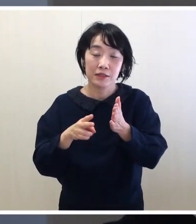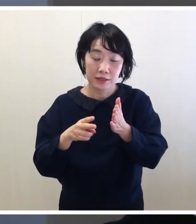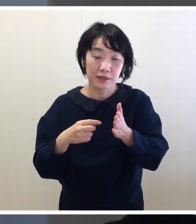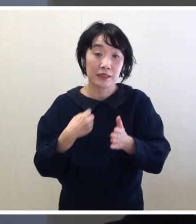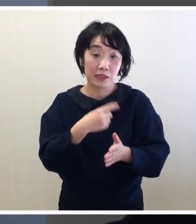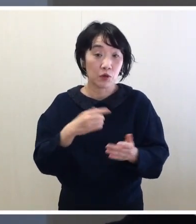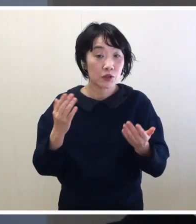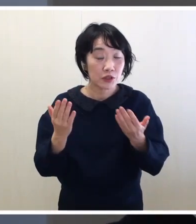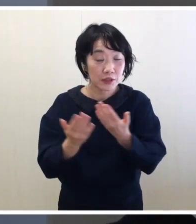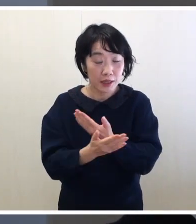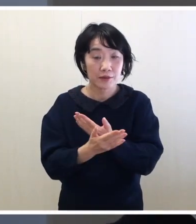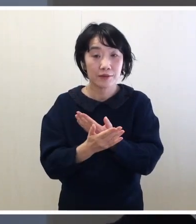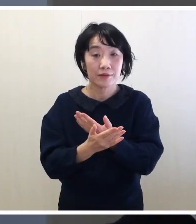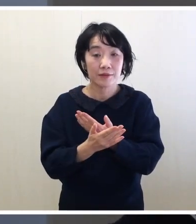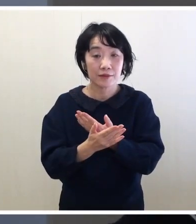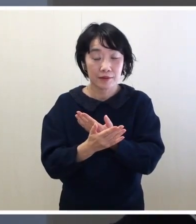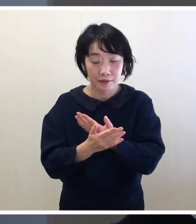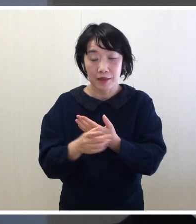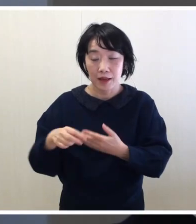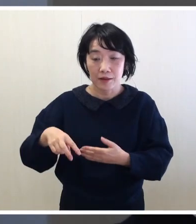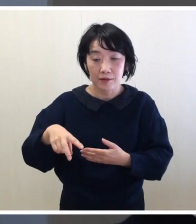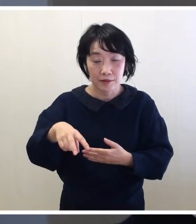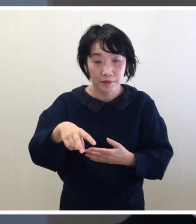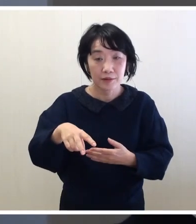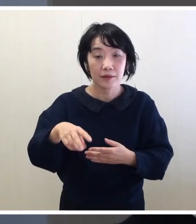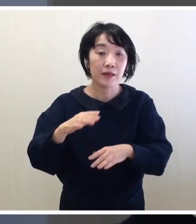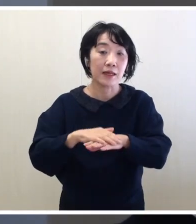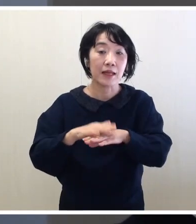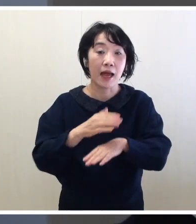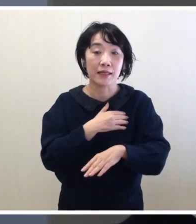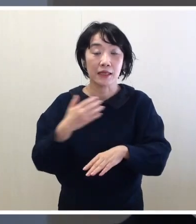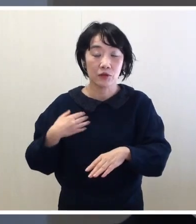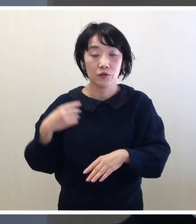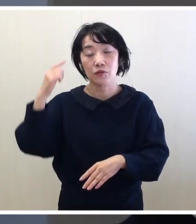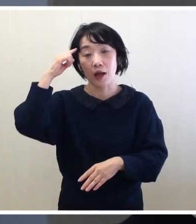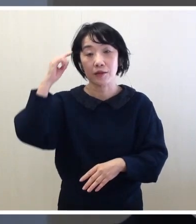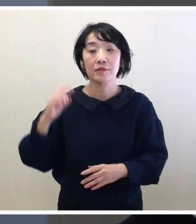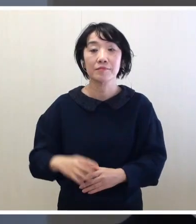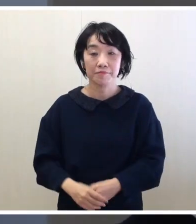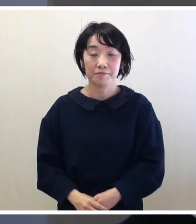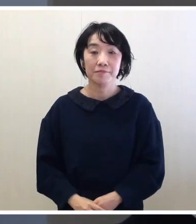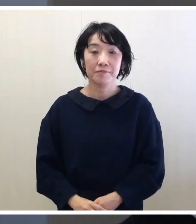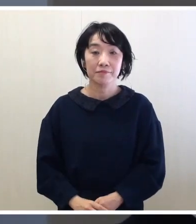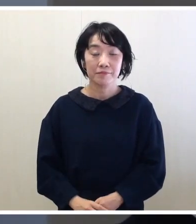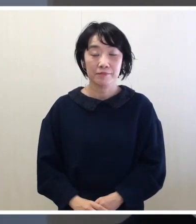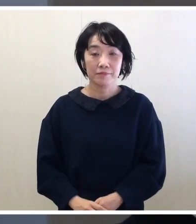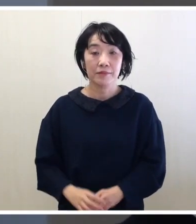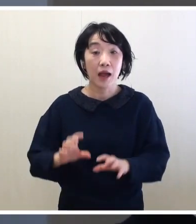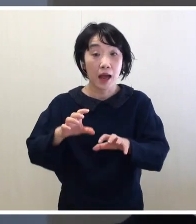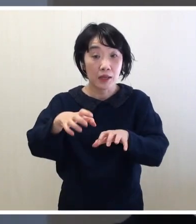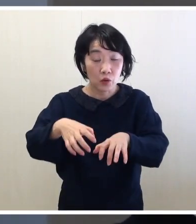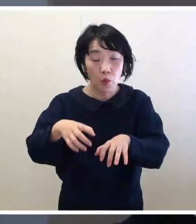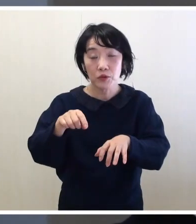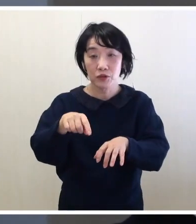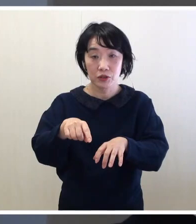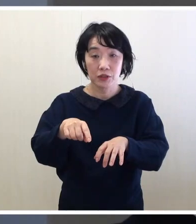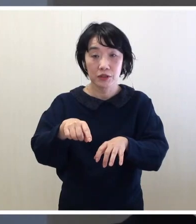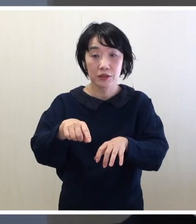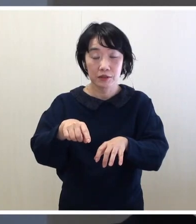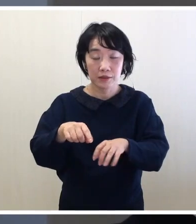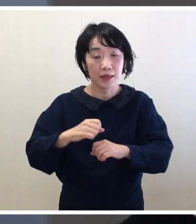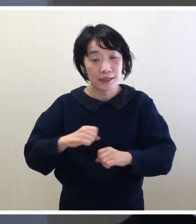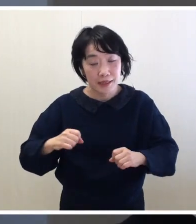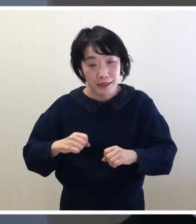ているような、そういったシナリオのある、シナリオ性のある観覧ルートを設けたいというのが大きく考えてございます。それから動